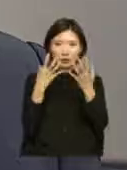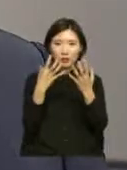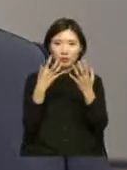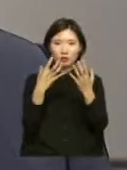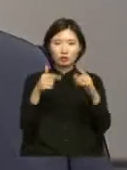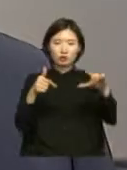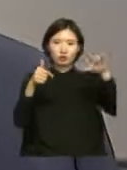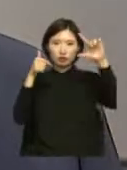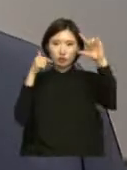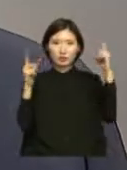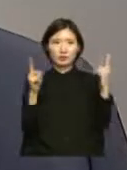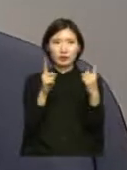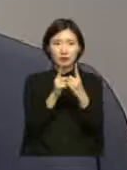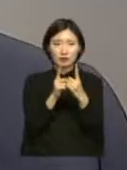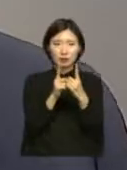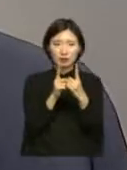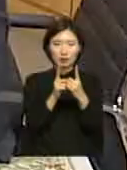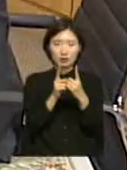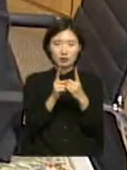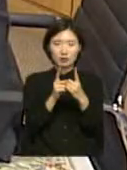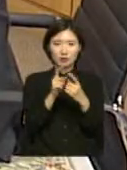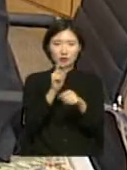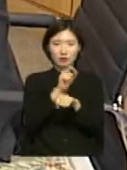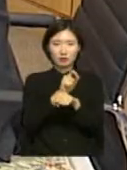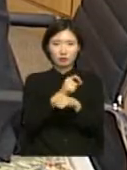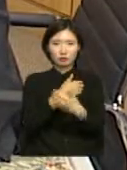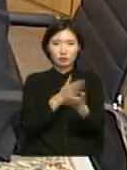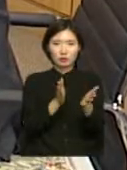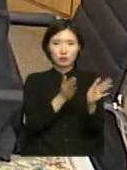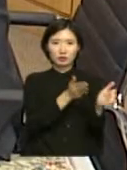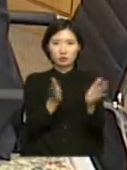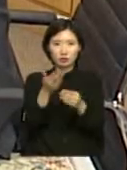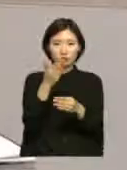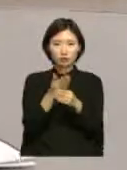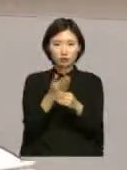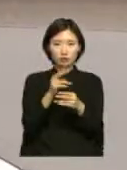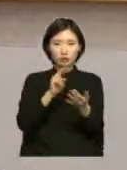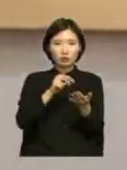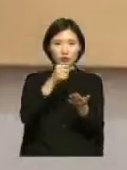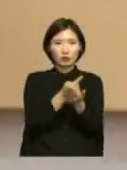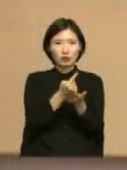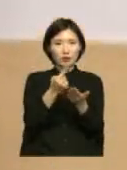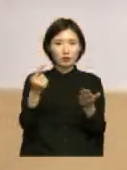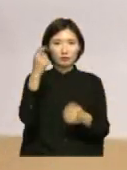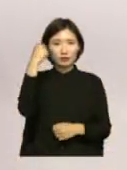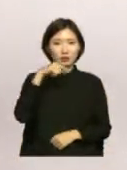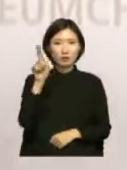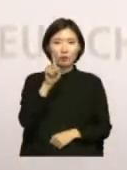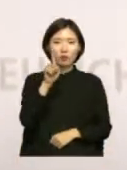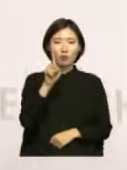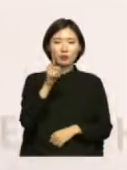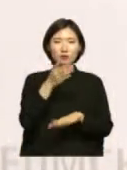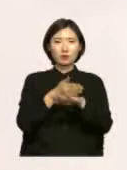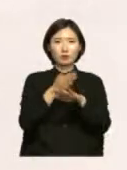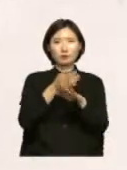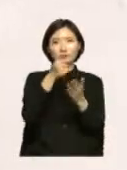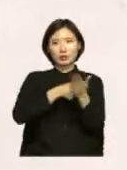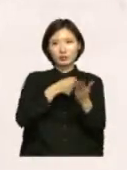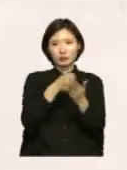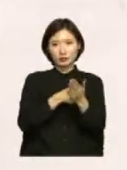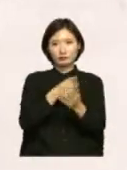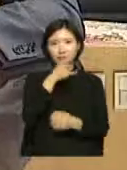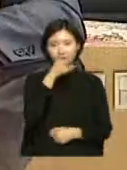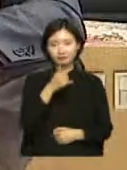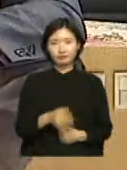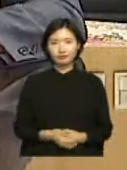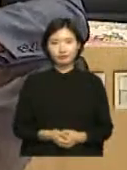구청장실은 정리 작업으로 분주했습니다. 퇴임 소감을 묻는 첫 질문. 그의 목소리에는 고마움과 아쉬움이